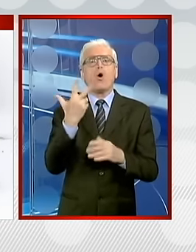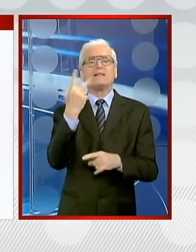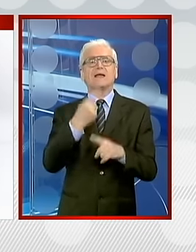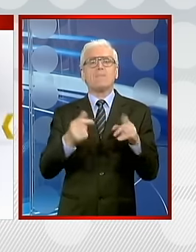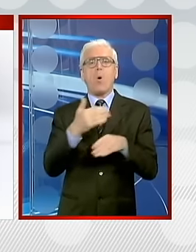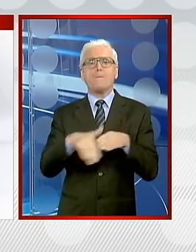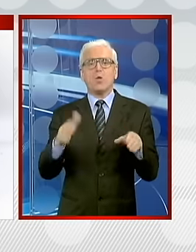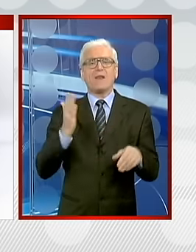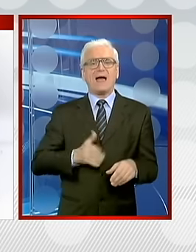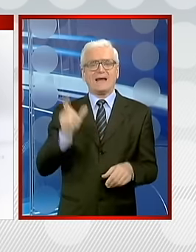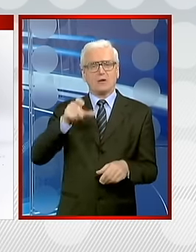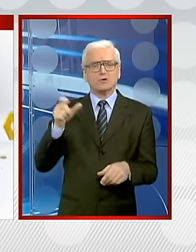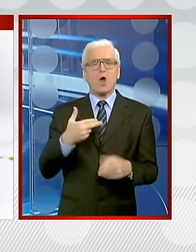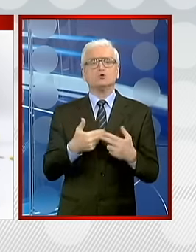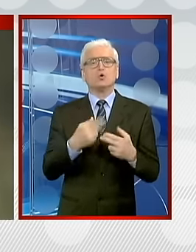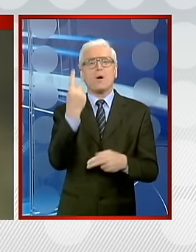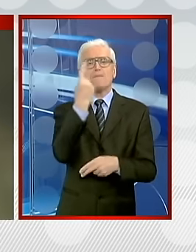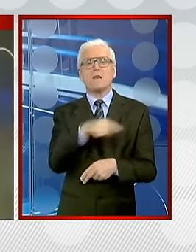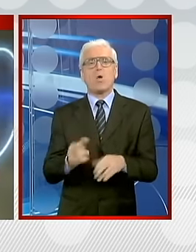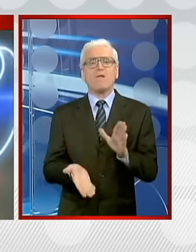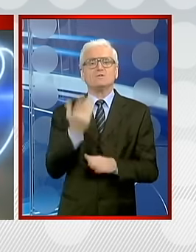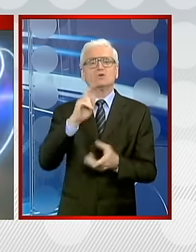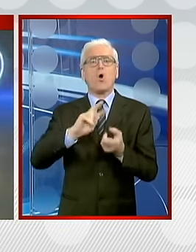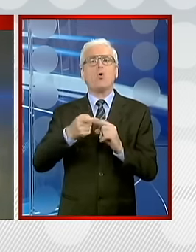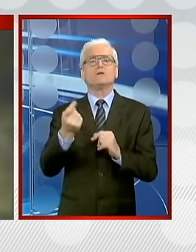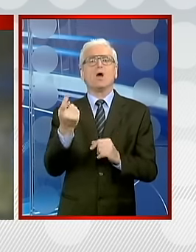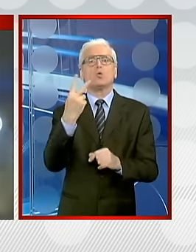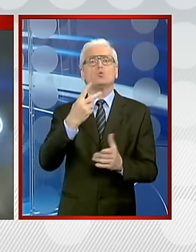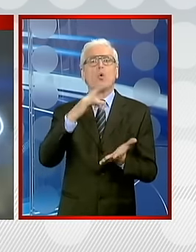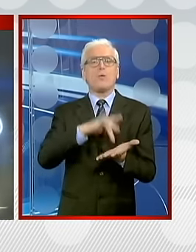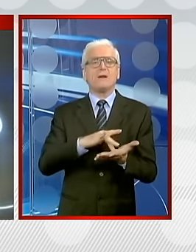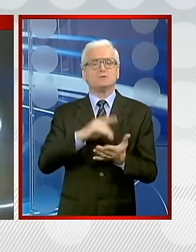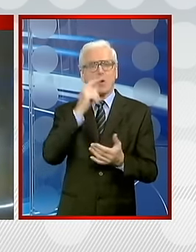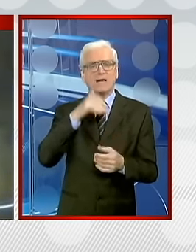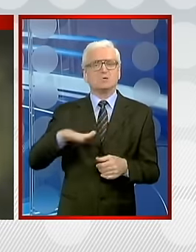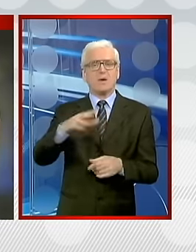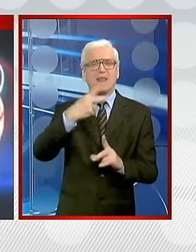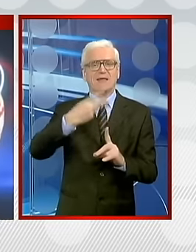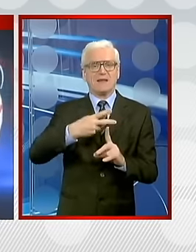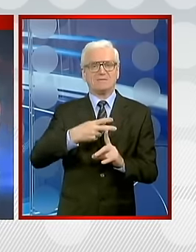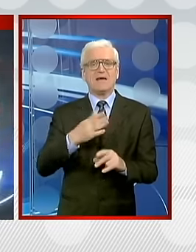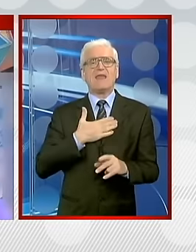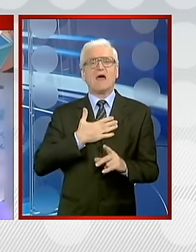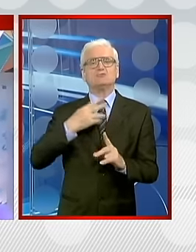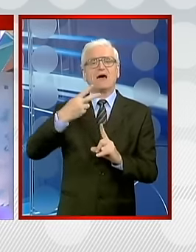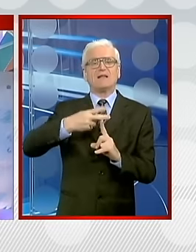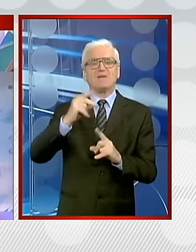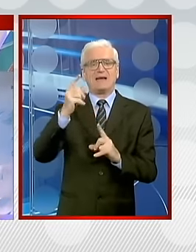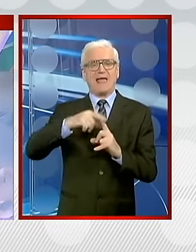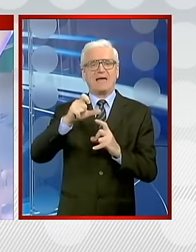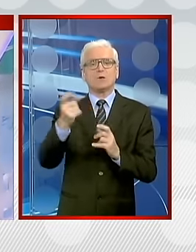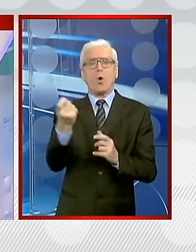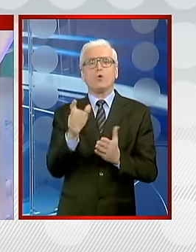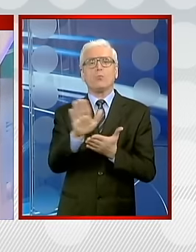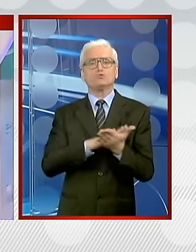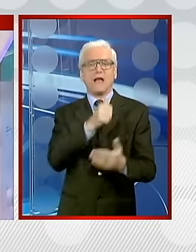miliona građana, skoro milion više od drugoplasirane nacionalne televizije. RTS je od početka godine